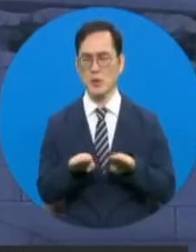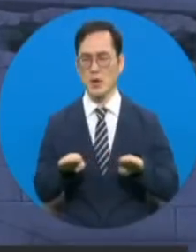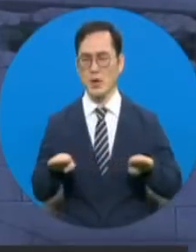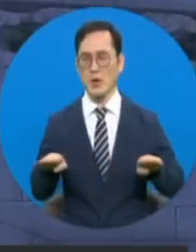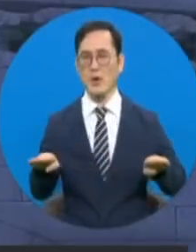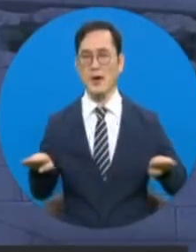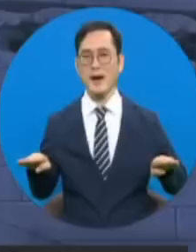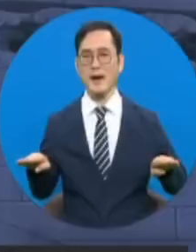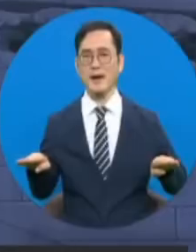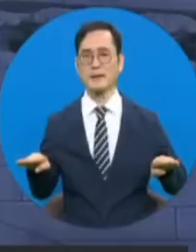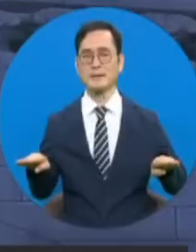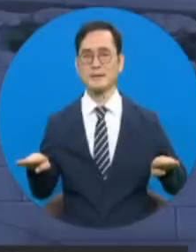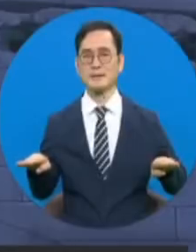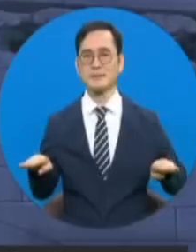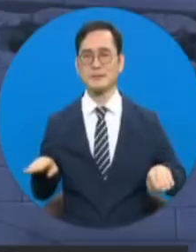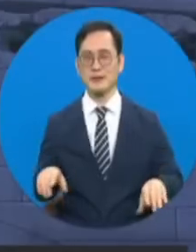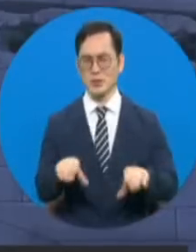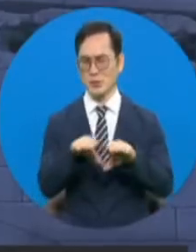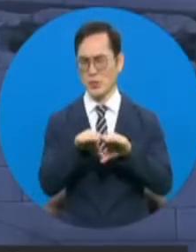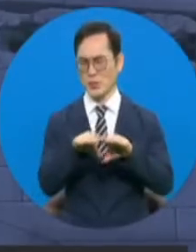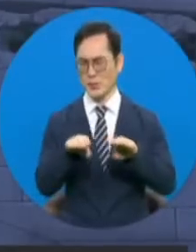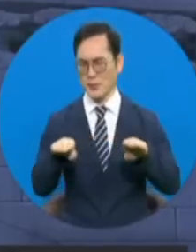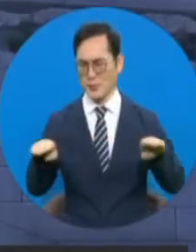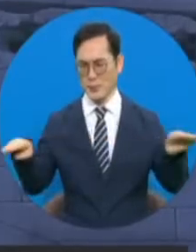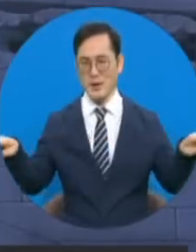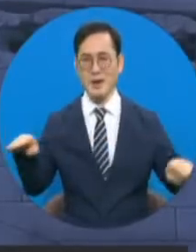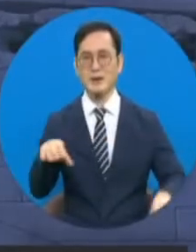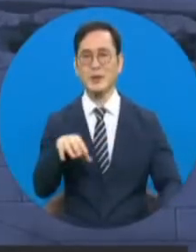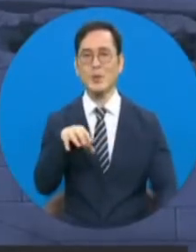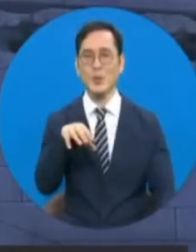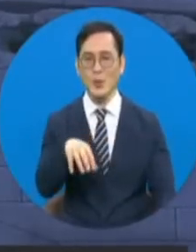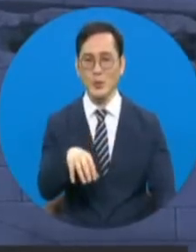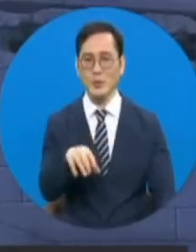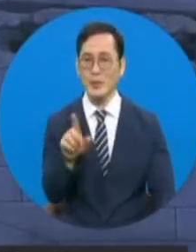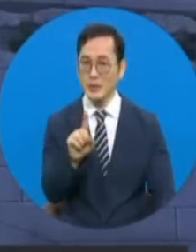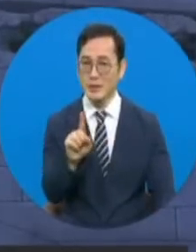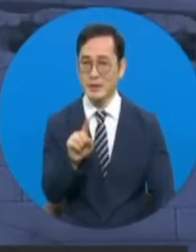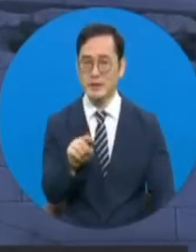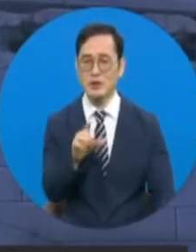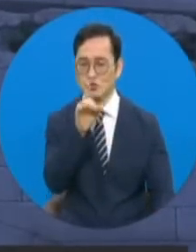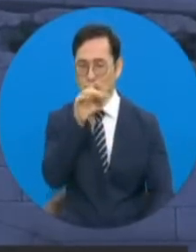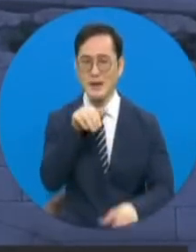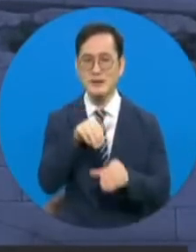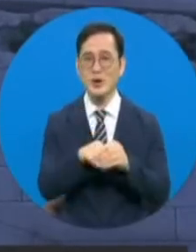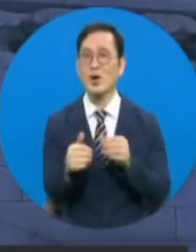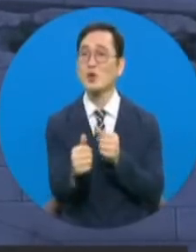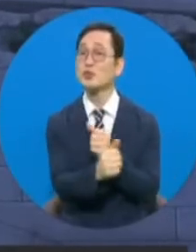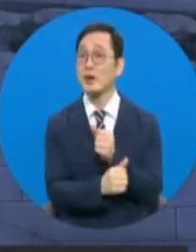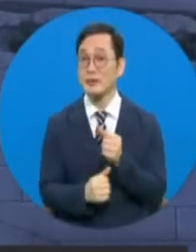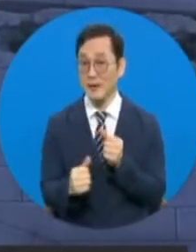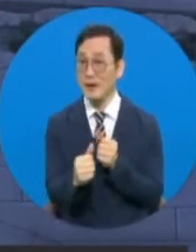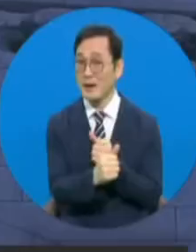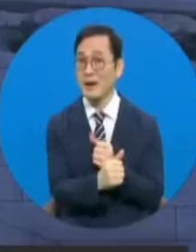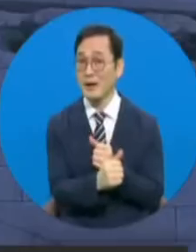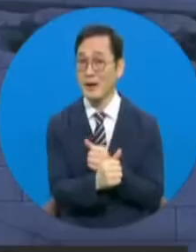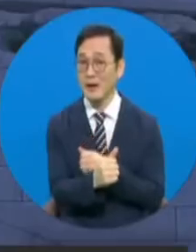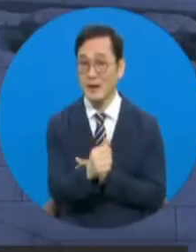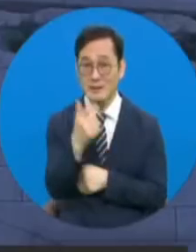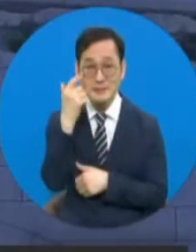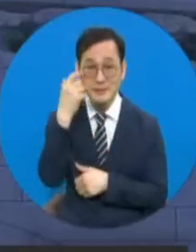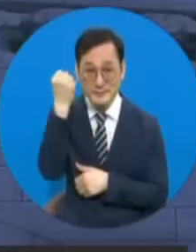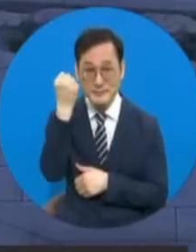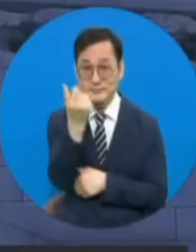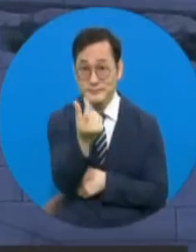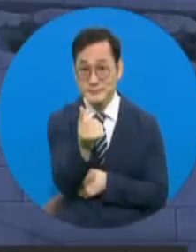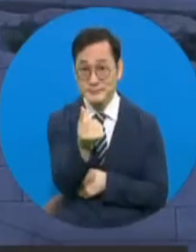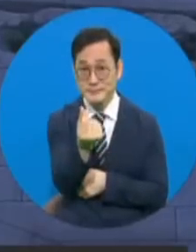하나만 꼽는다면 민주주의의 꽂힌 선거를 관리하는 중앙선관이 일 것이다라고 말씀드릴